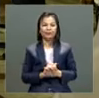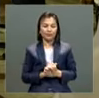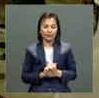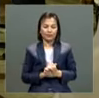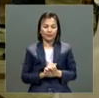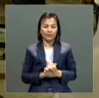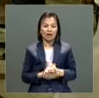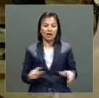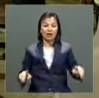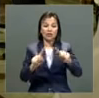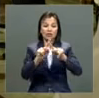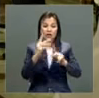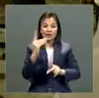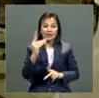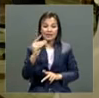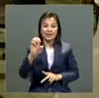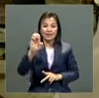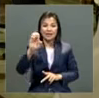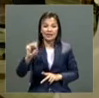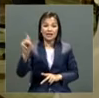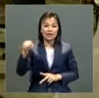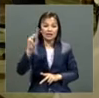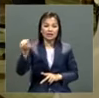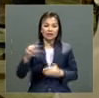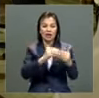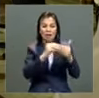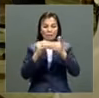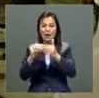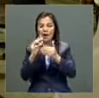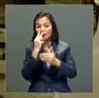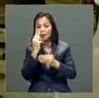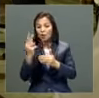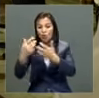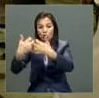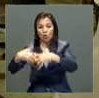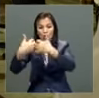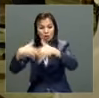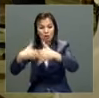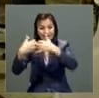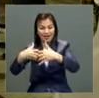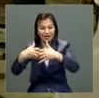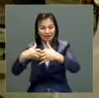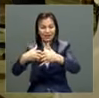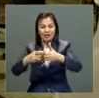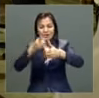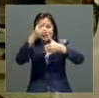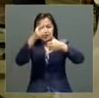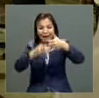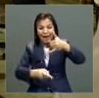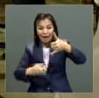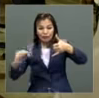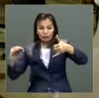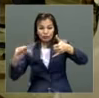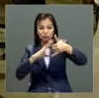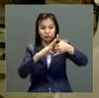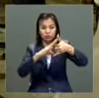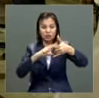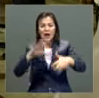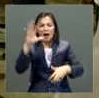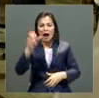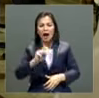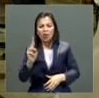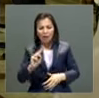และสังคมก็พาท่านนายกไปดูเครื่อง CT สแกนซึ่งได้ถูก modify โดยเอ